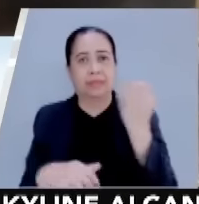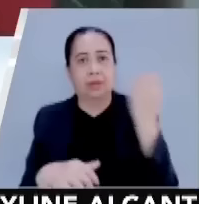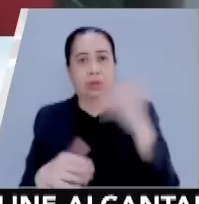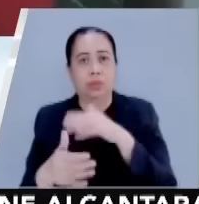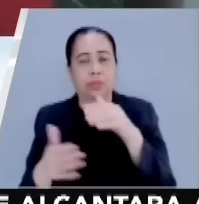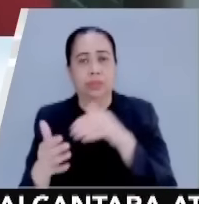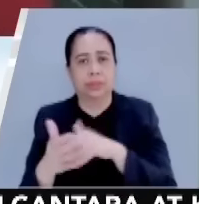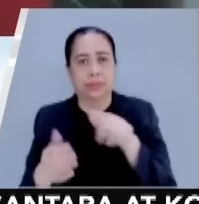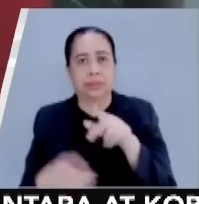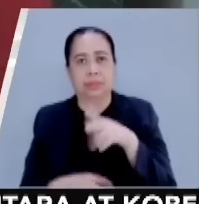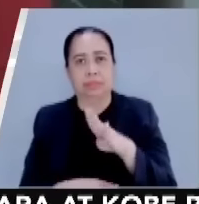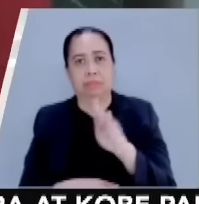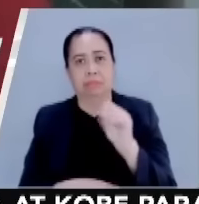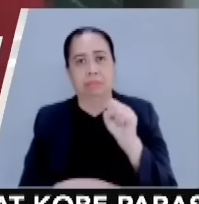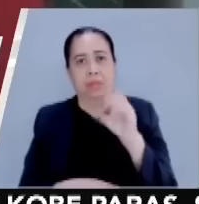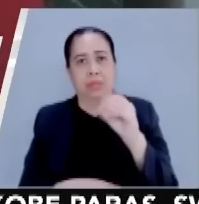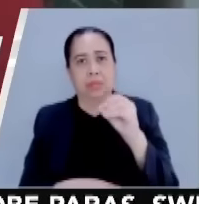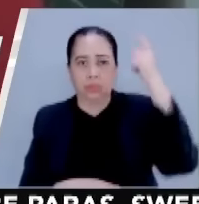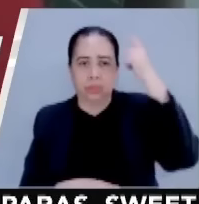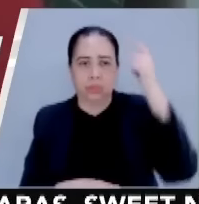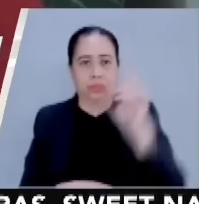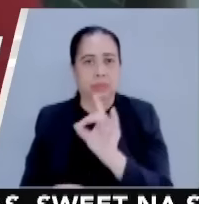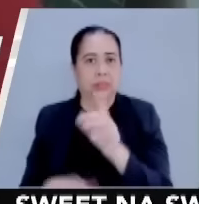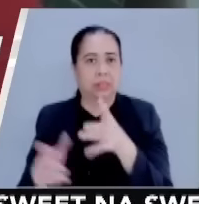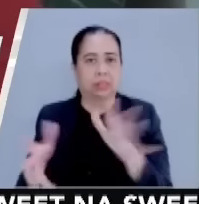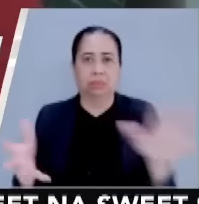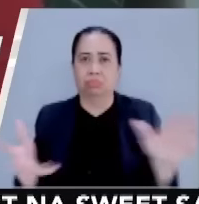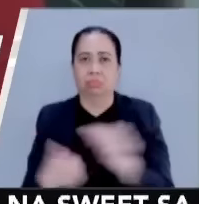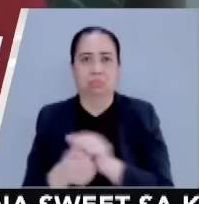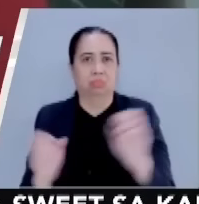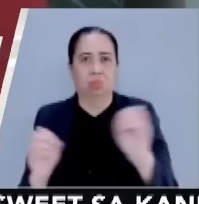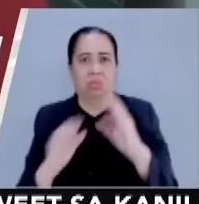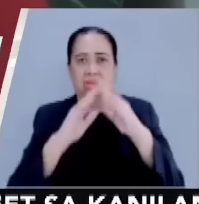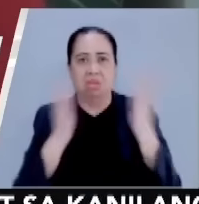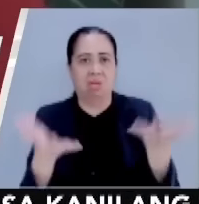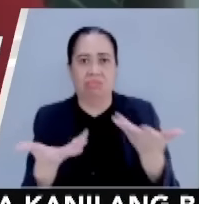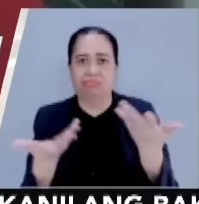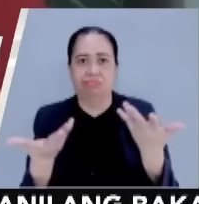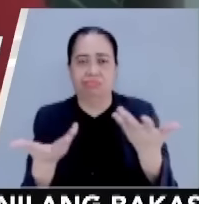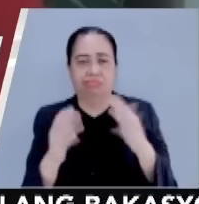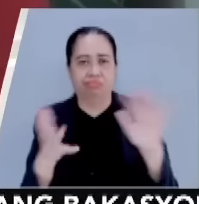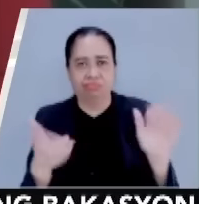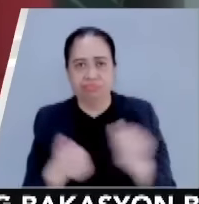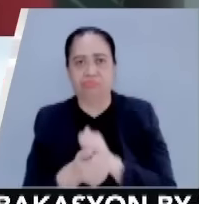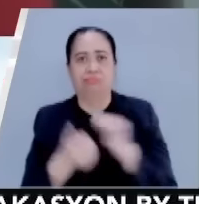Basco. Itong 8 na to is totally wala silang mababalikan na bahay kasi